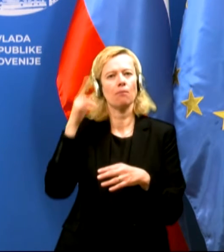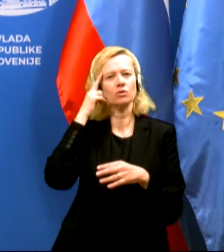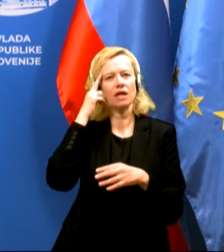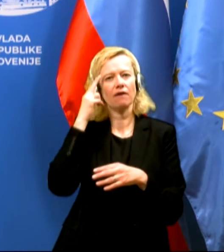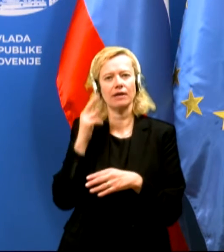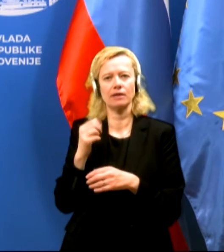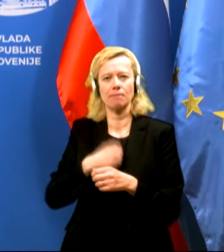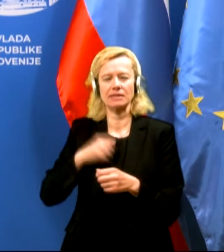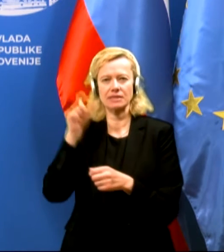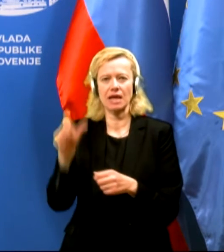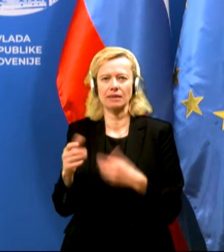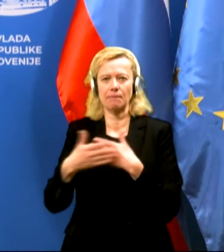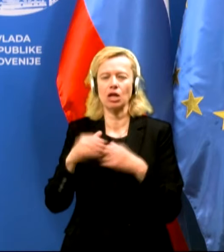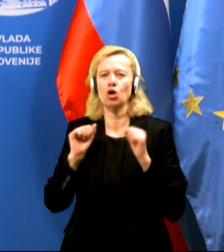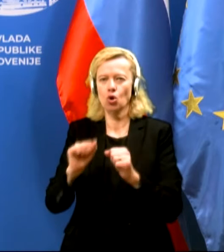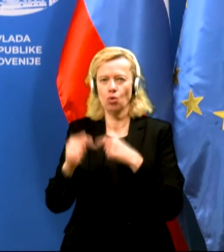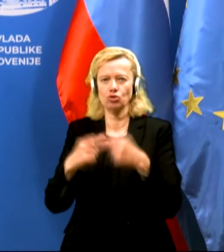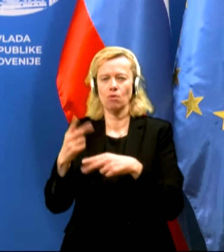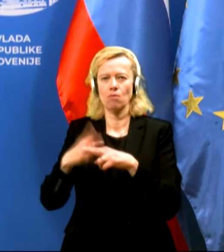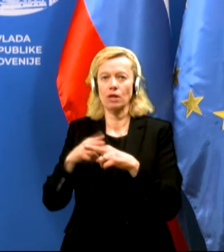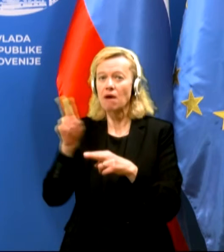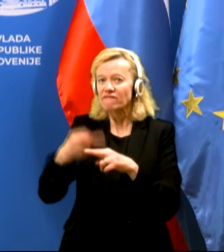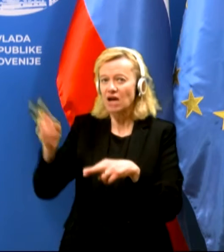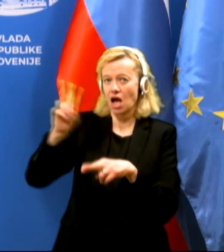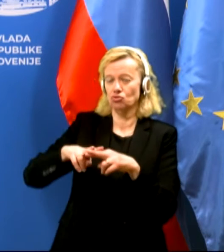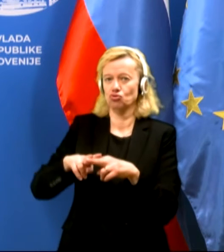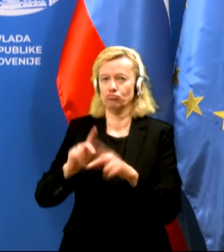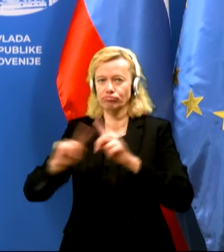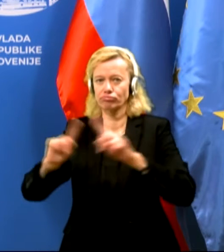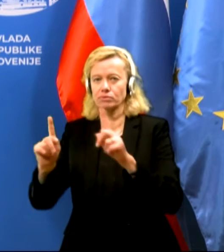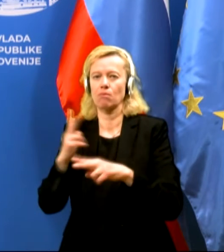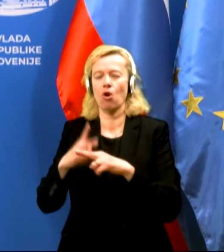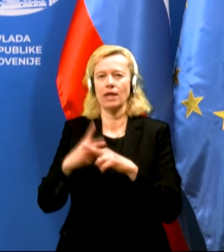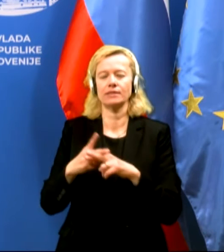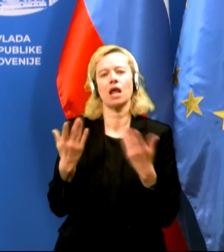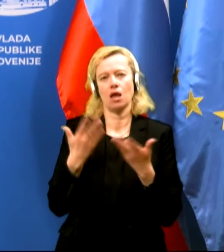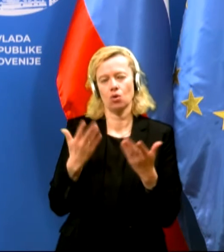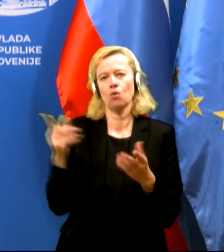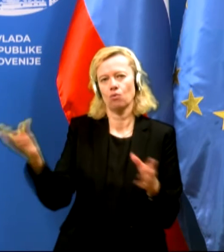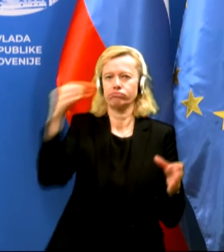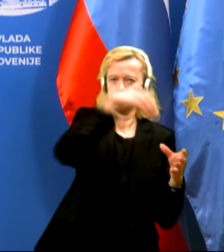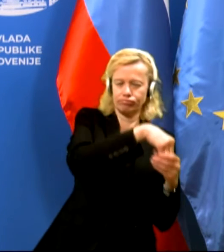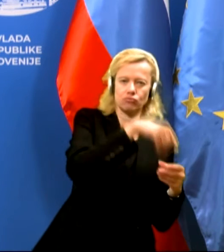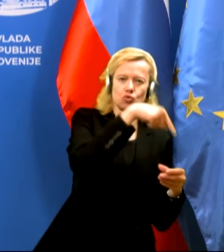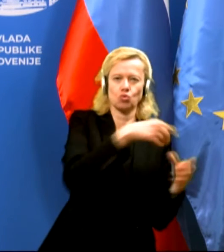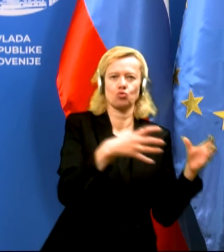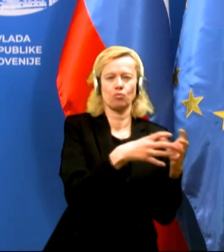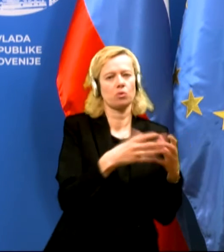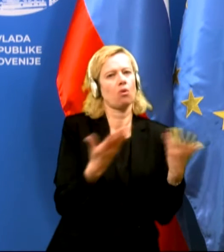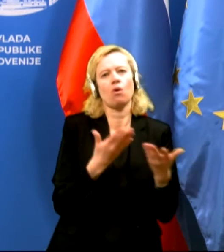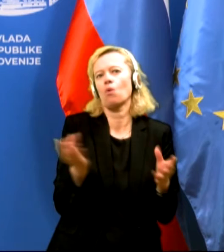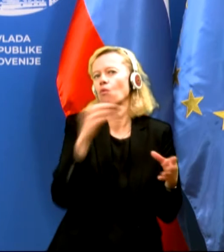kroničnem bolniku, ki ima več kroničnih bolezni, seveda lahko v to skupino vrsti praktično vsakogar.